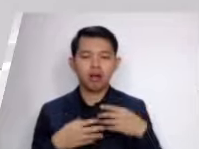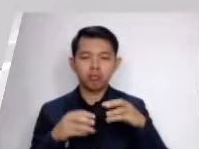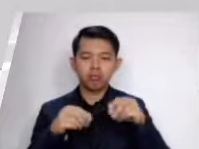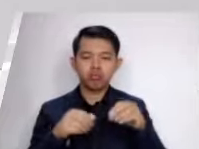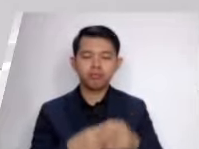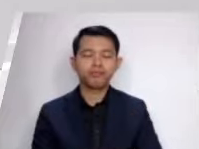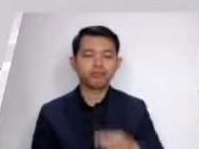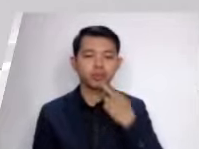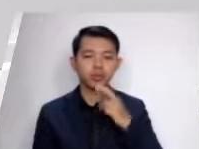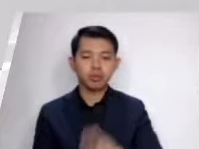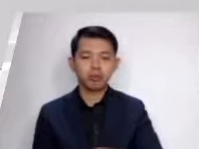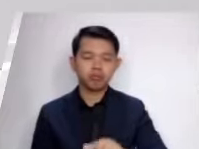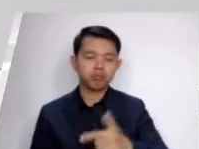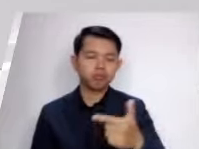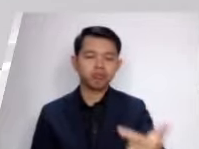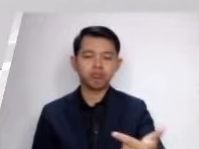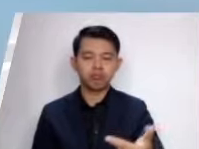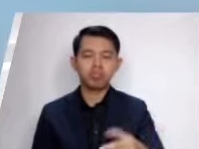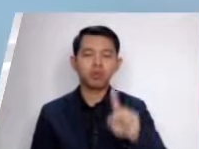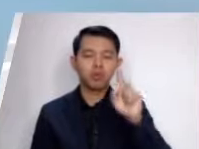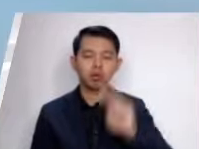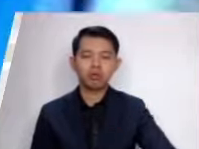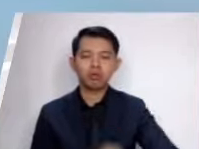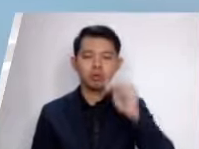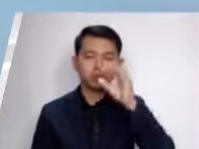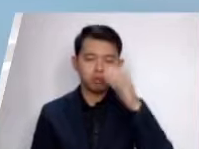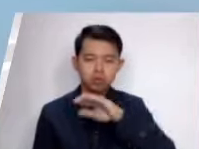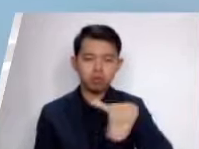Regional TV 1 North Central Luzon.